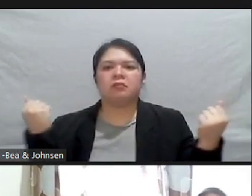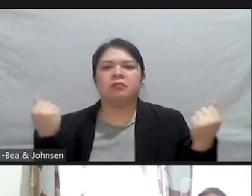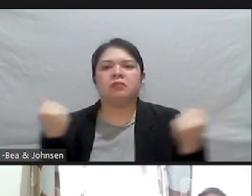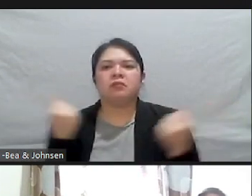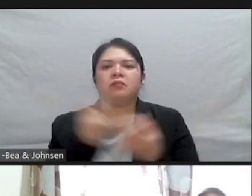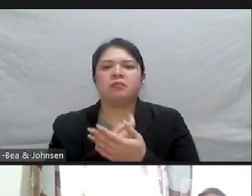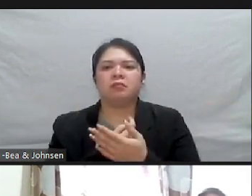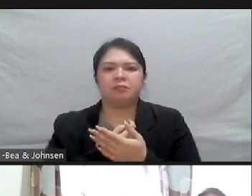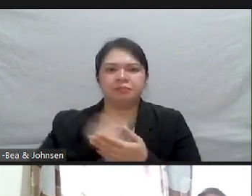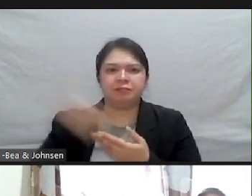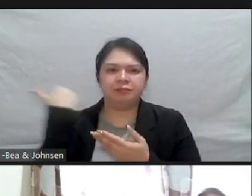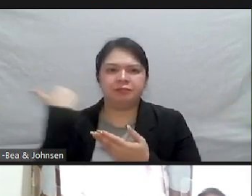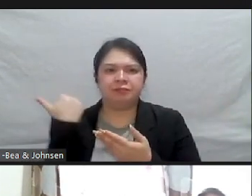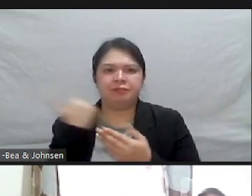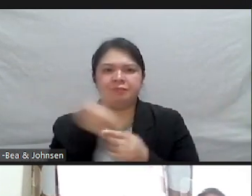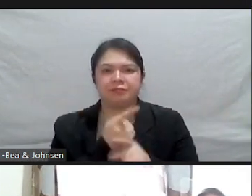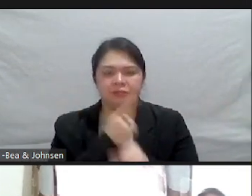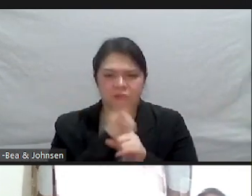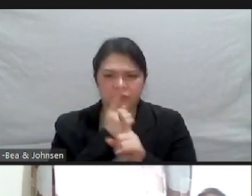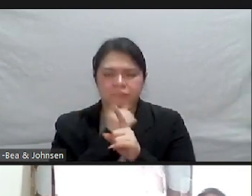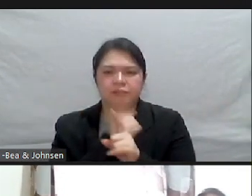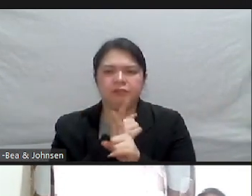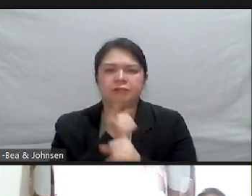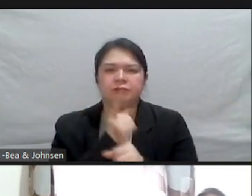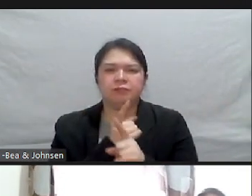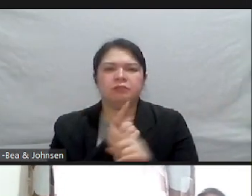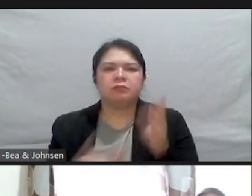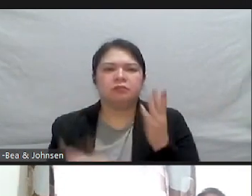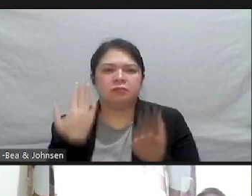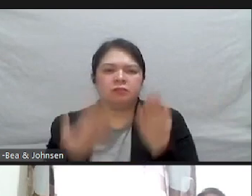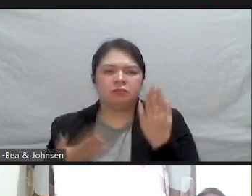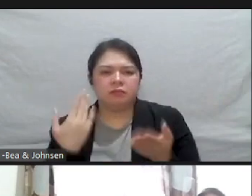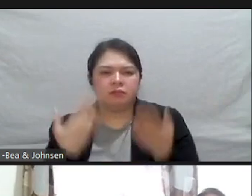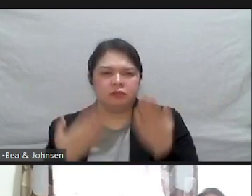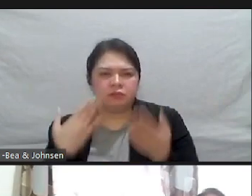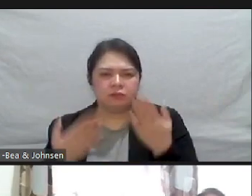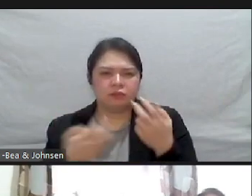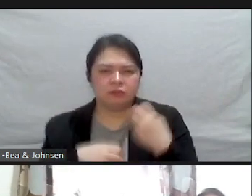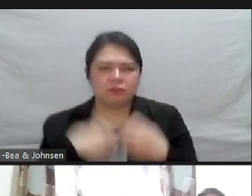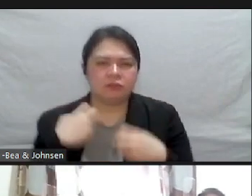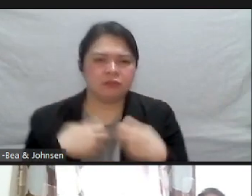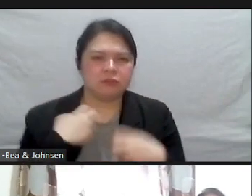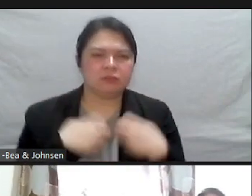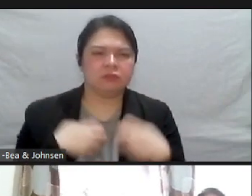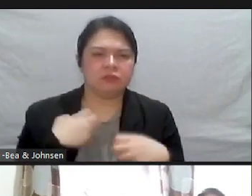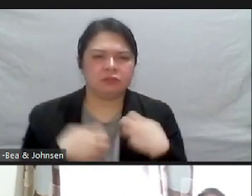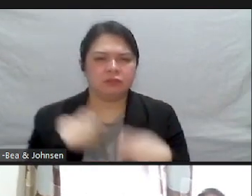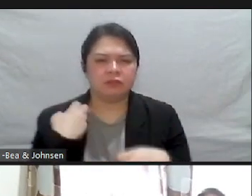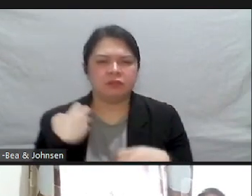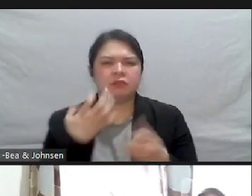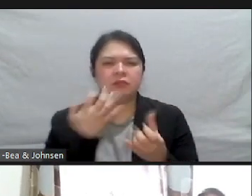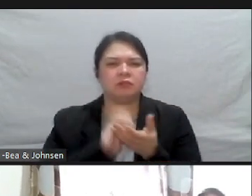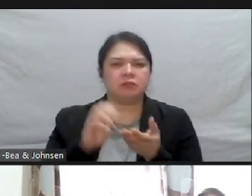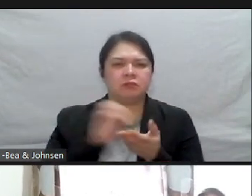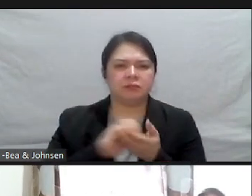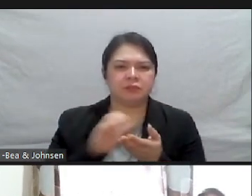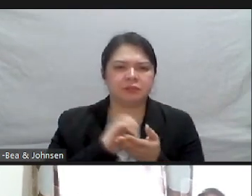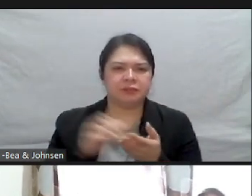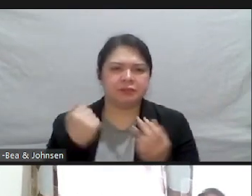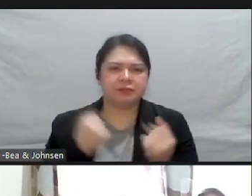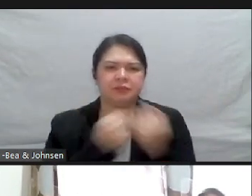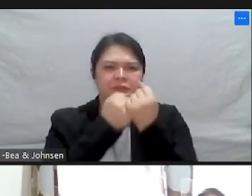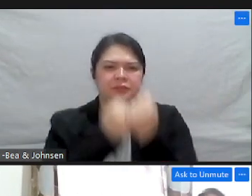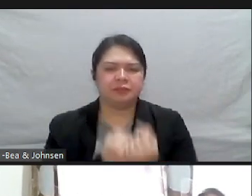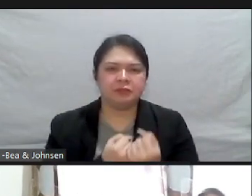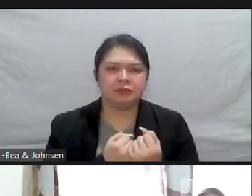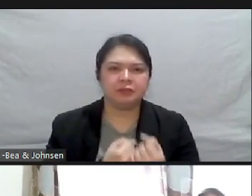Pero yun nga, totoo yung sinasabi mo, maaaring ang problema talaga in terms of implementasyon, yung suporta. No,